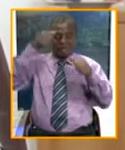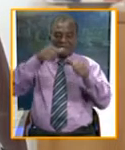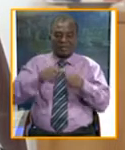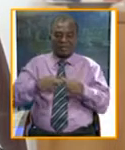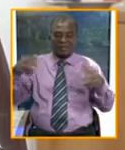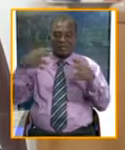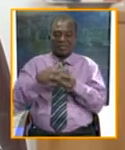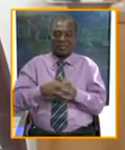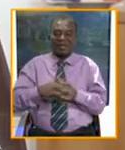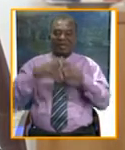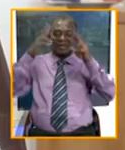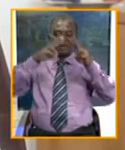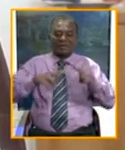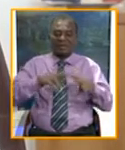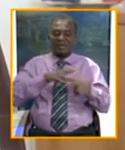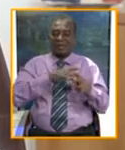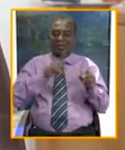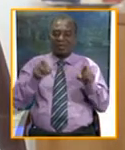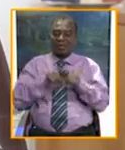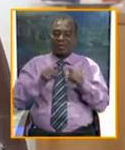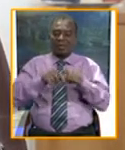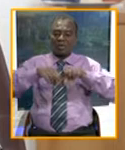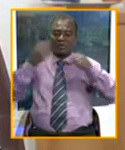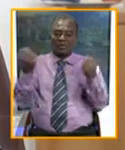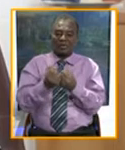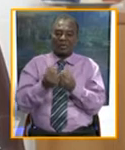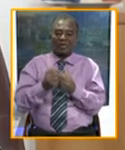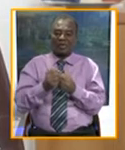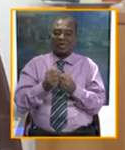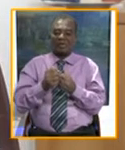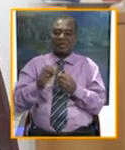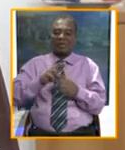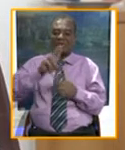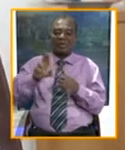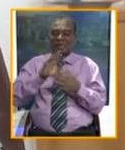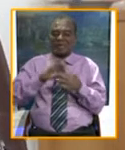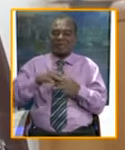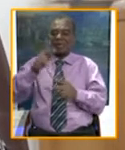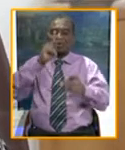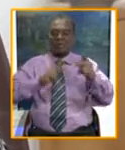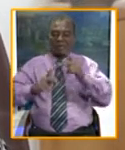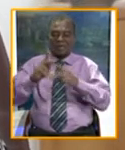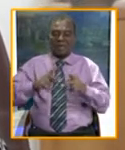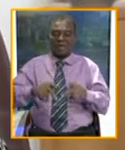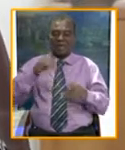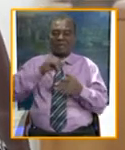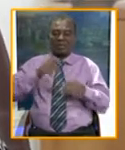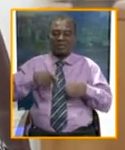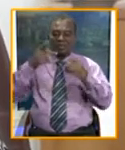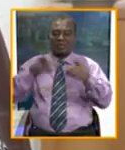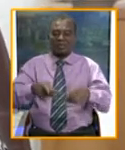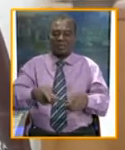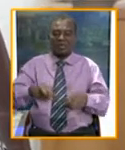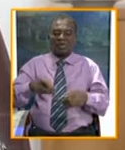communes en tant qu'association d'utilité publique, ce qui nous donne droit aujourd'hui à une subvention pour